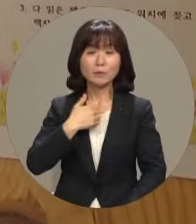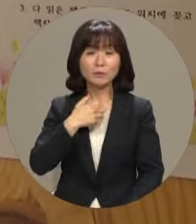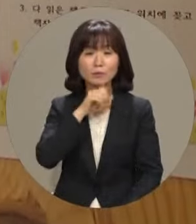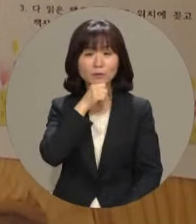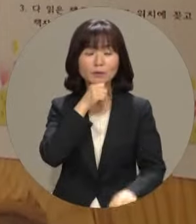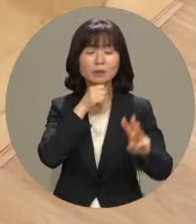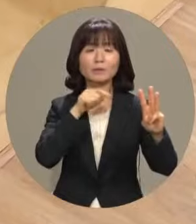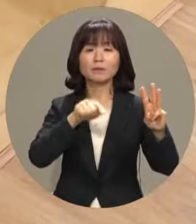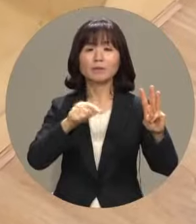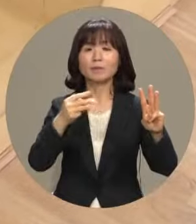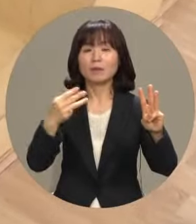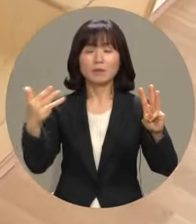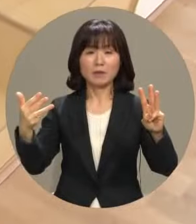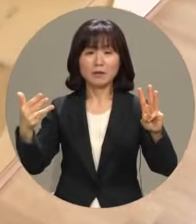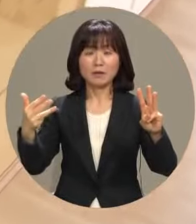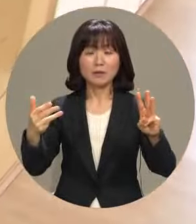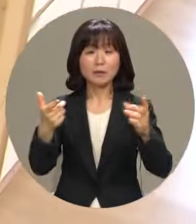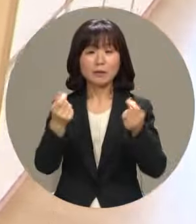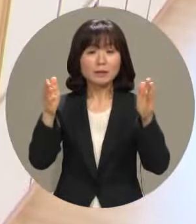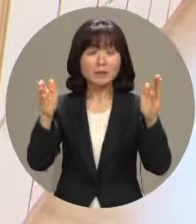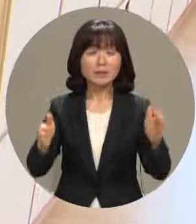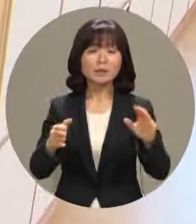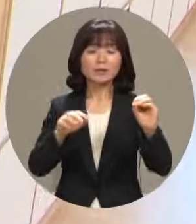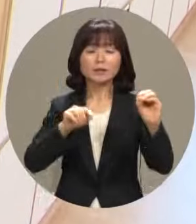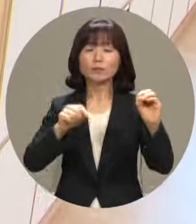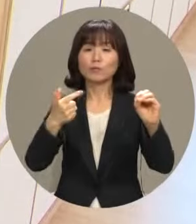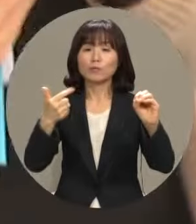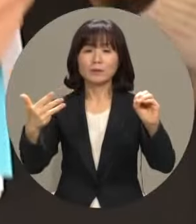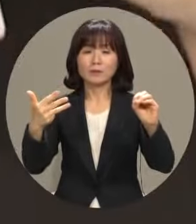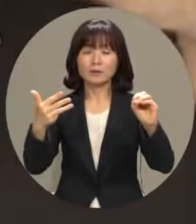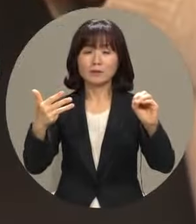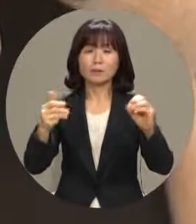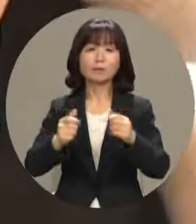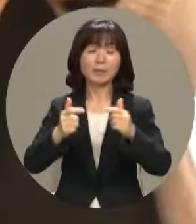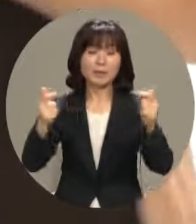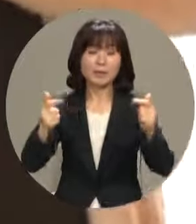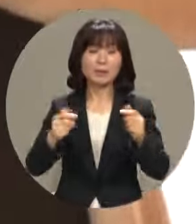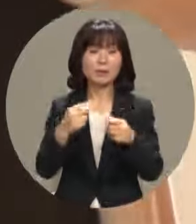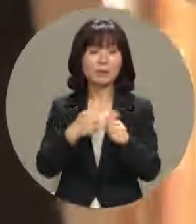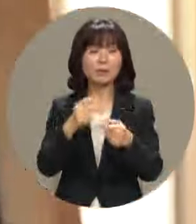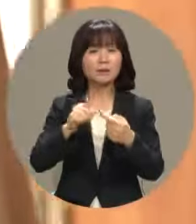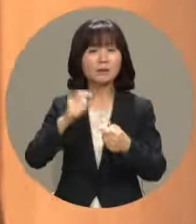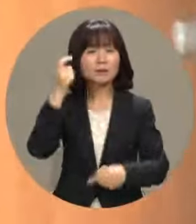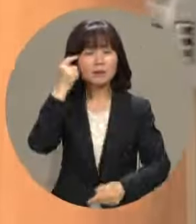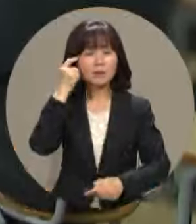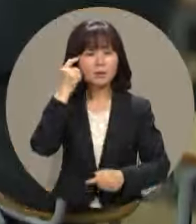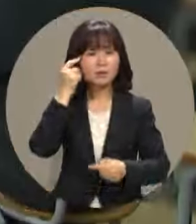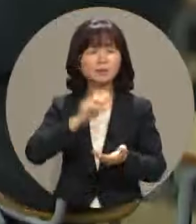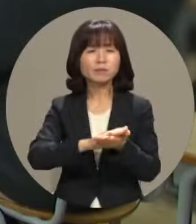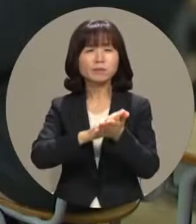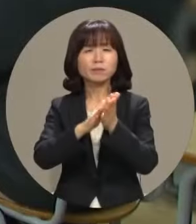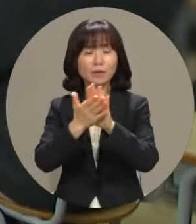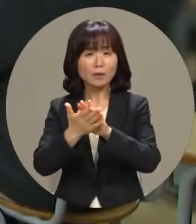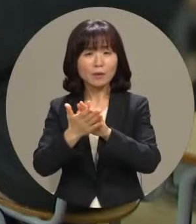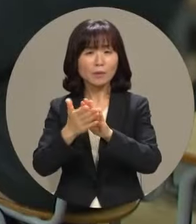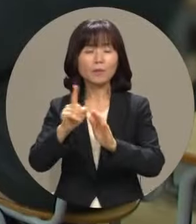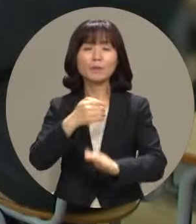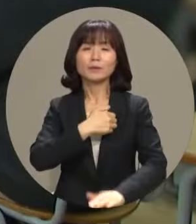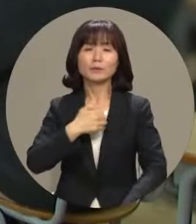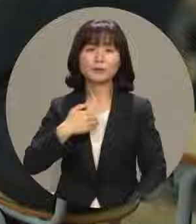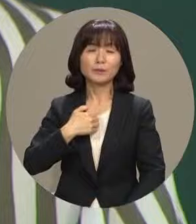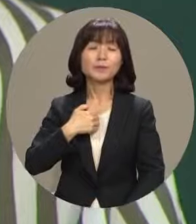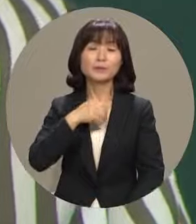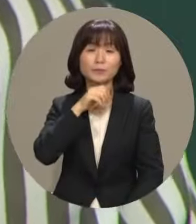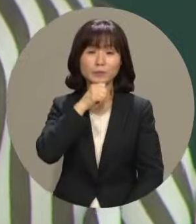3.88점으로 2기간 0.68점 증가했습니다 교사에 대한 인식도 전반적으로 만족한단 평가로